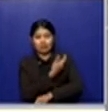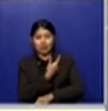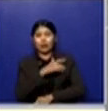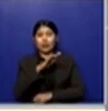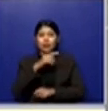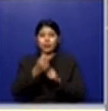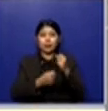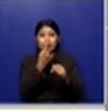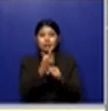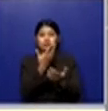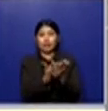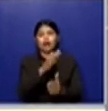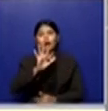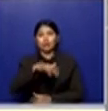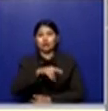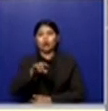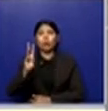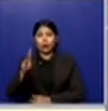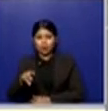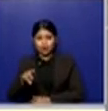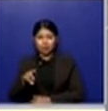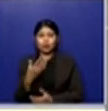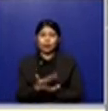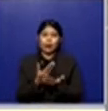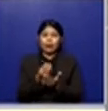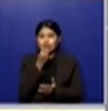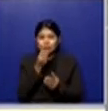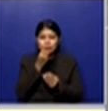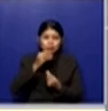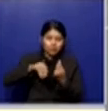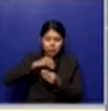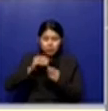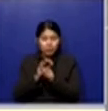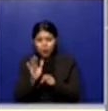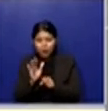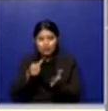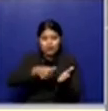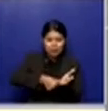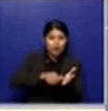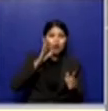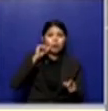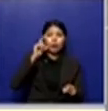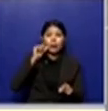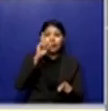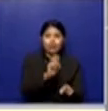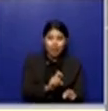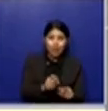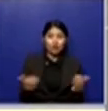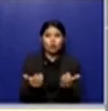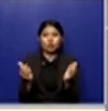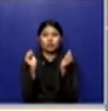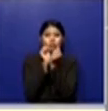5-6,000 บาทต่อปีทำเสร็จแล้วไม่พอค่าอาหารเป็นหนี้พ่อตายแม่ตายลูกต้องเป็นท